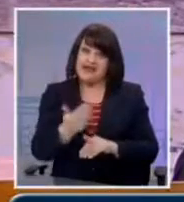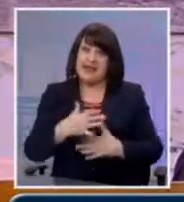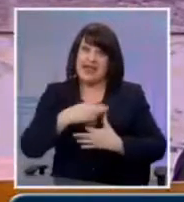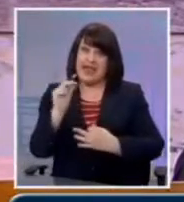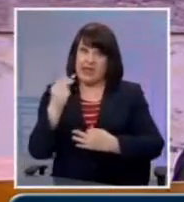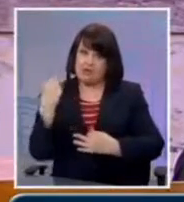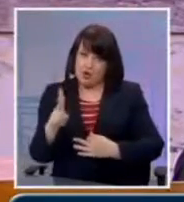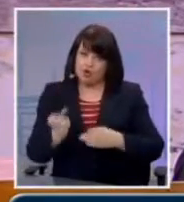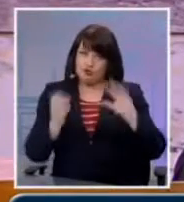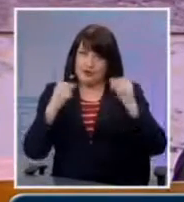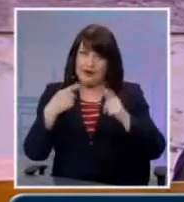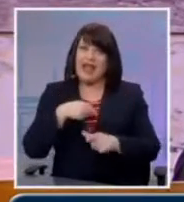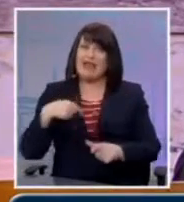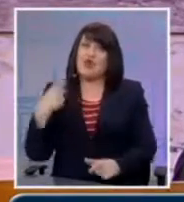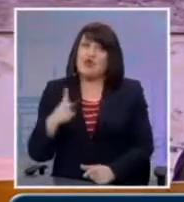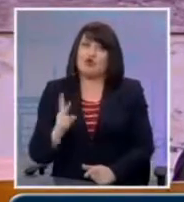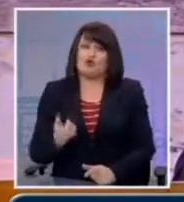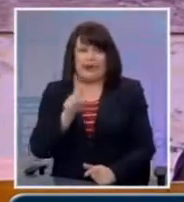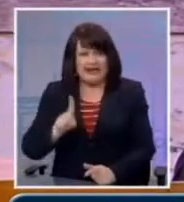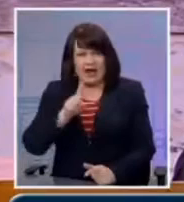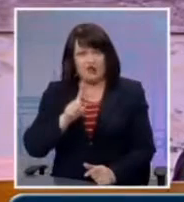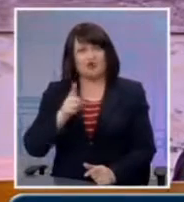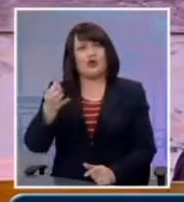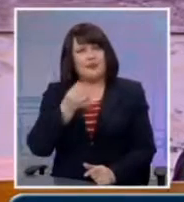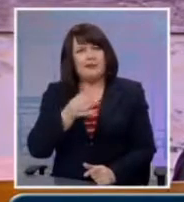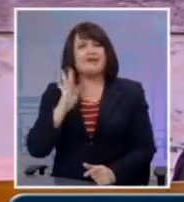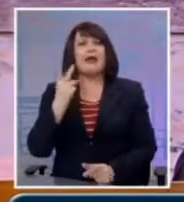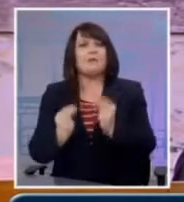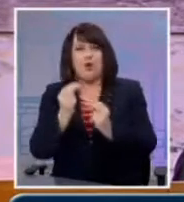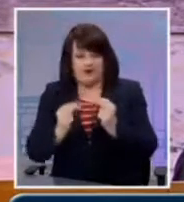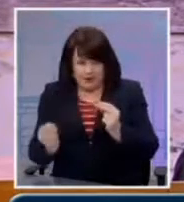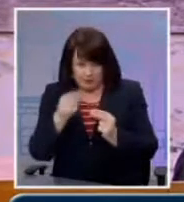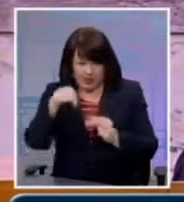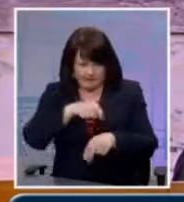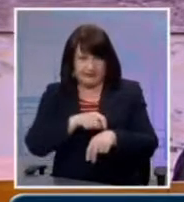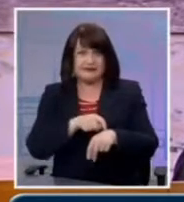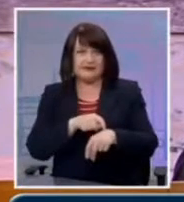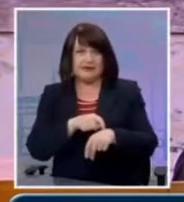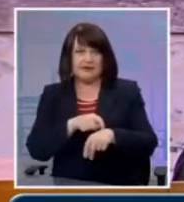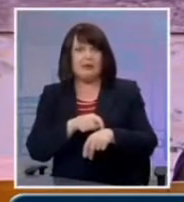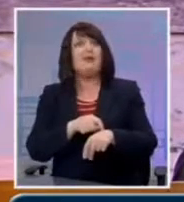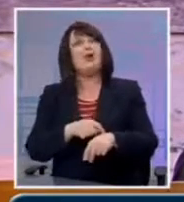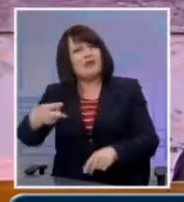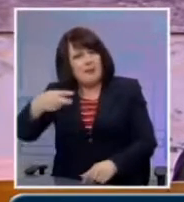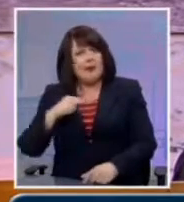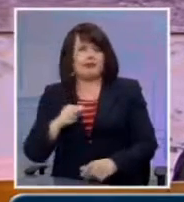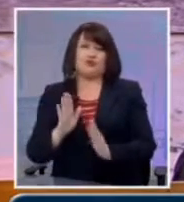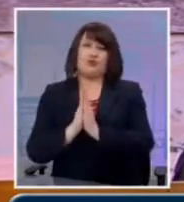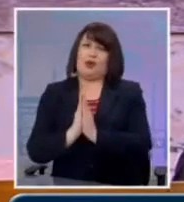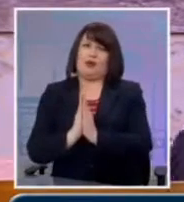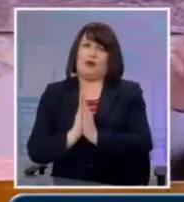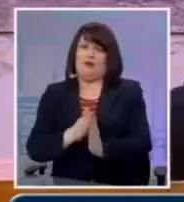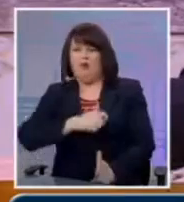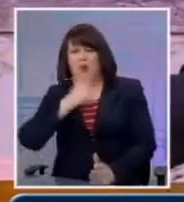κοινοβουλευτικός εκπρόσωπος και ο αρχηγός του κόμματος, που αν υπάρχει ένα πρόβλημα σαν αυτό που αναφέρεστε, θα αναφερθούν. Παρακαλώ